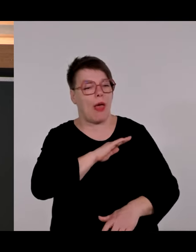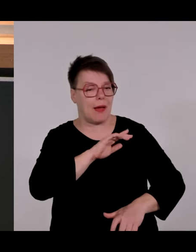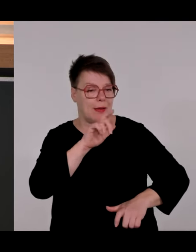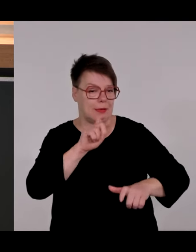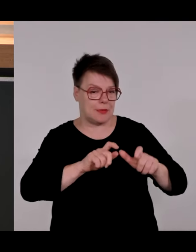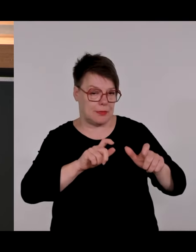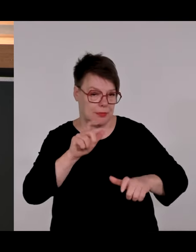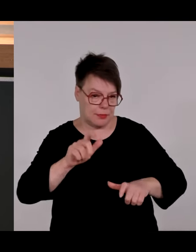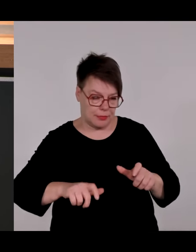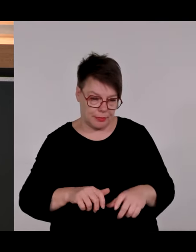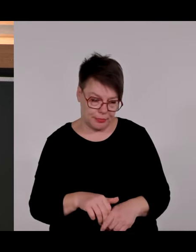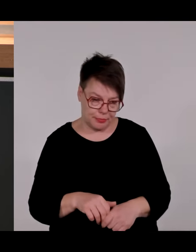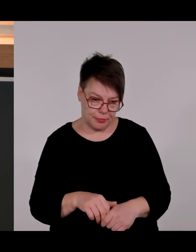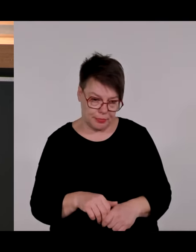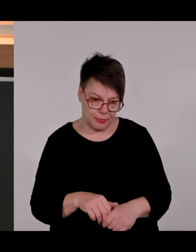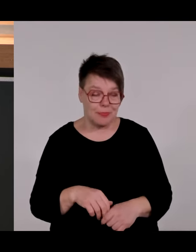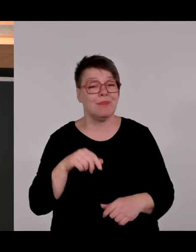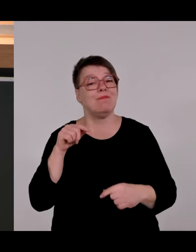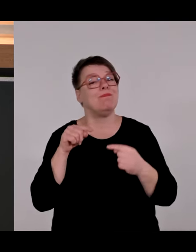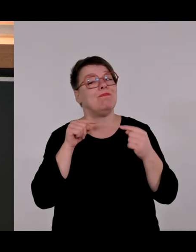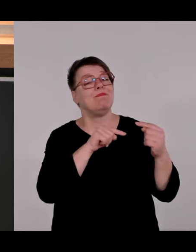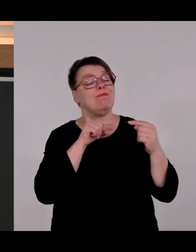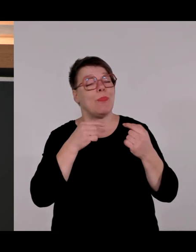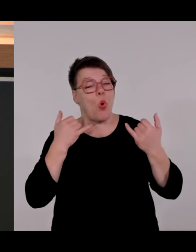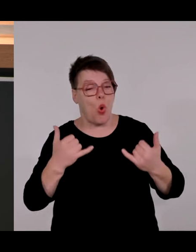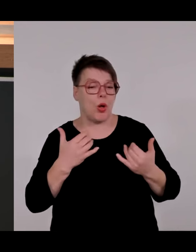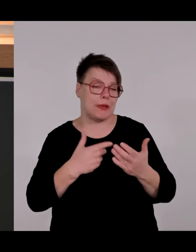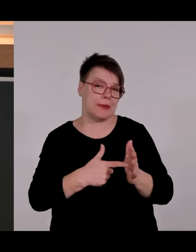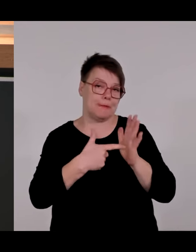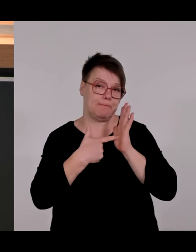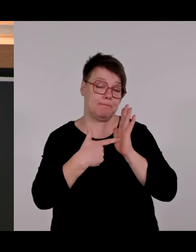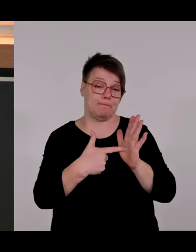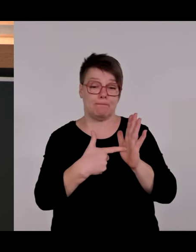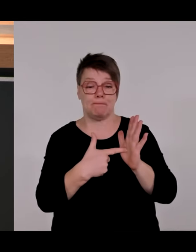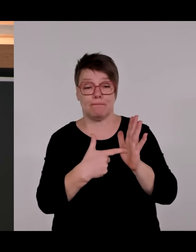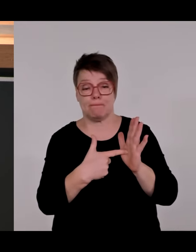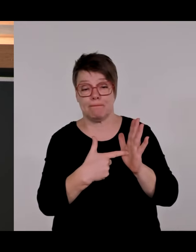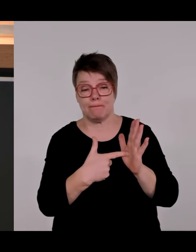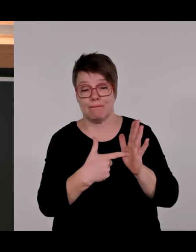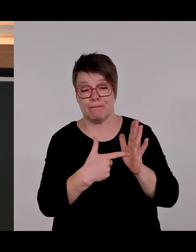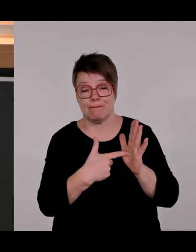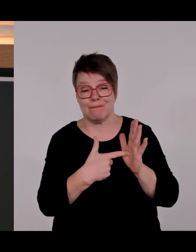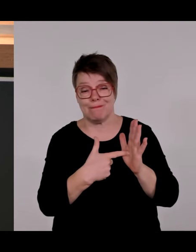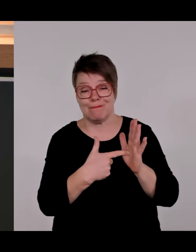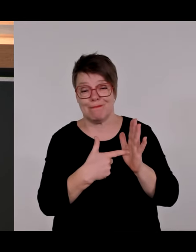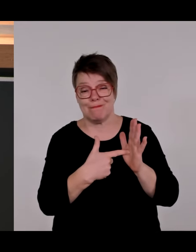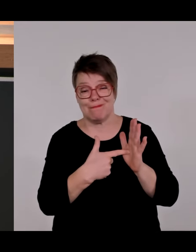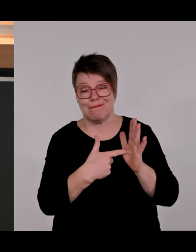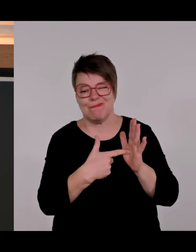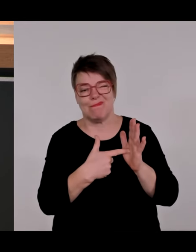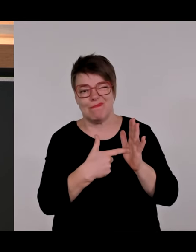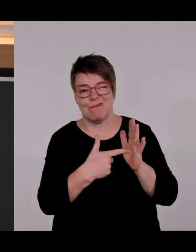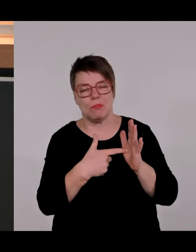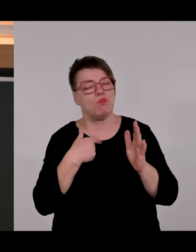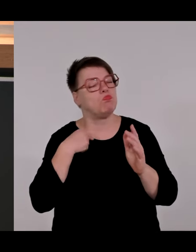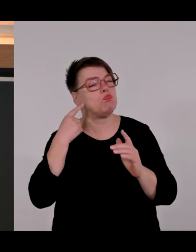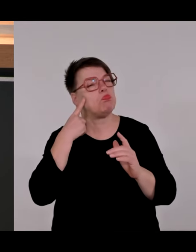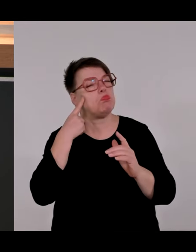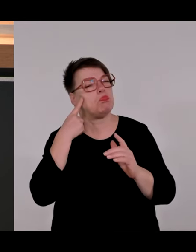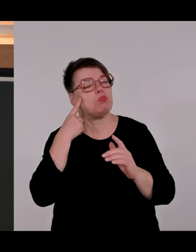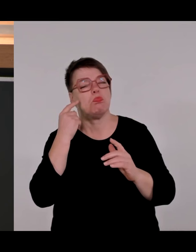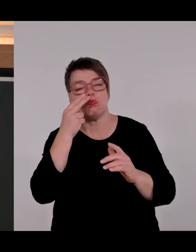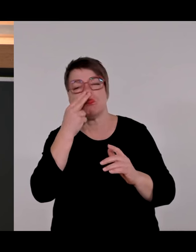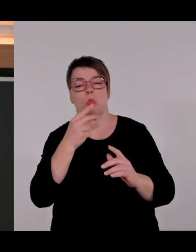gezeigt, und das stimmt mich ehrlich gesagt ein Stück weit optimistisch, dass wir in der